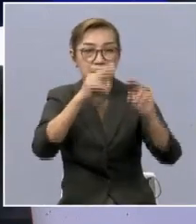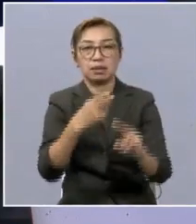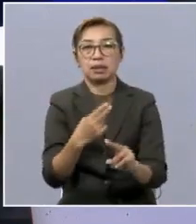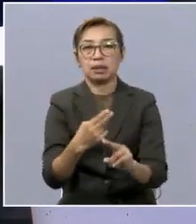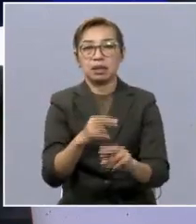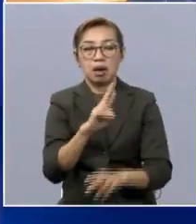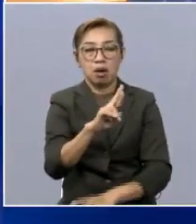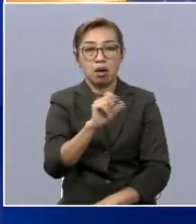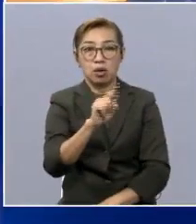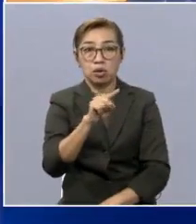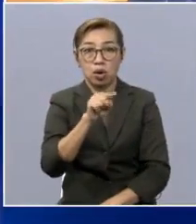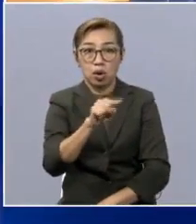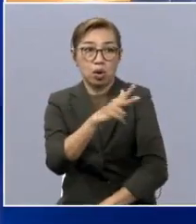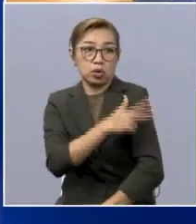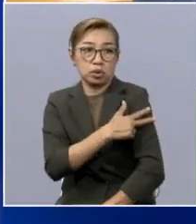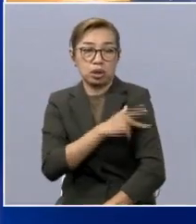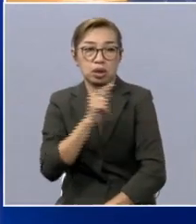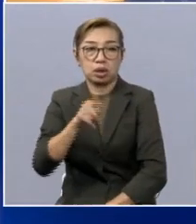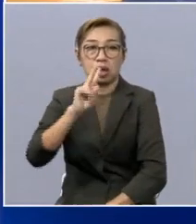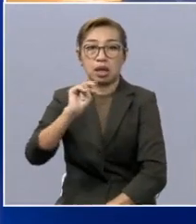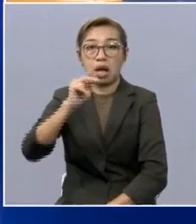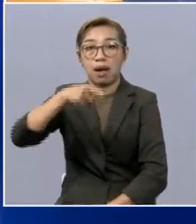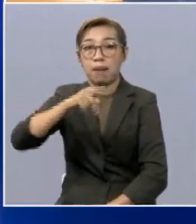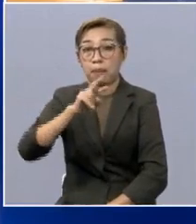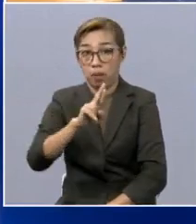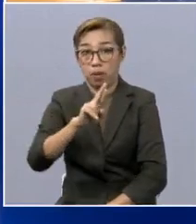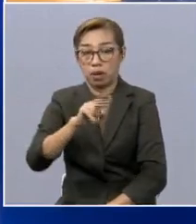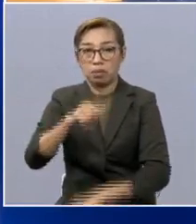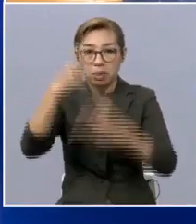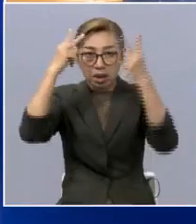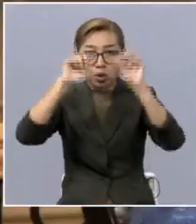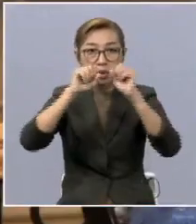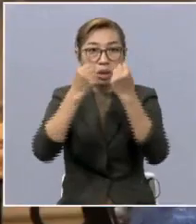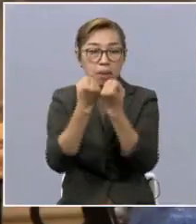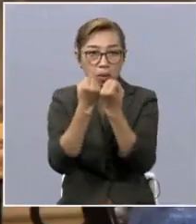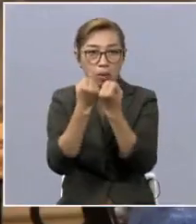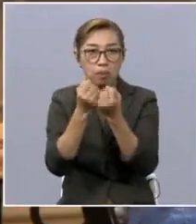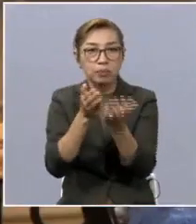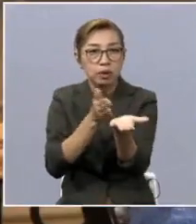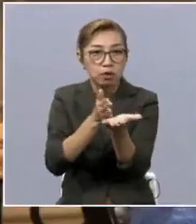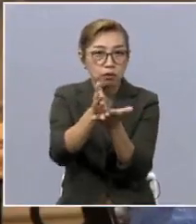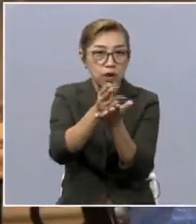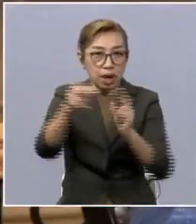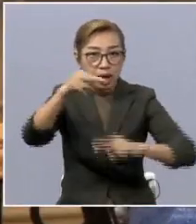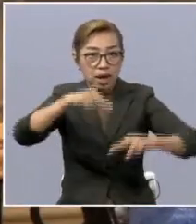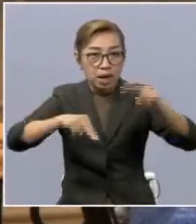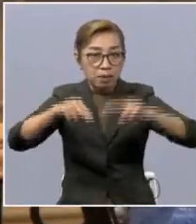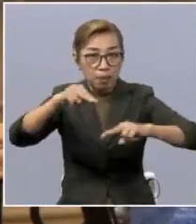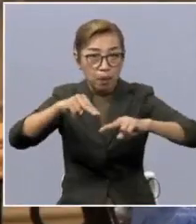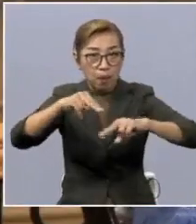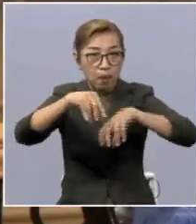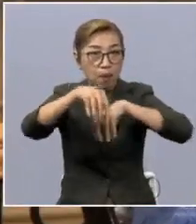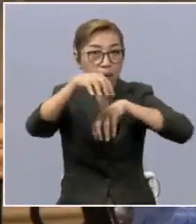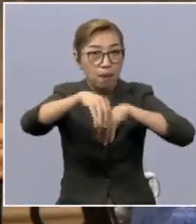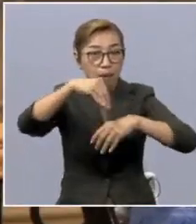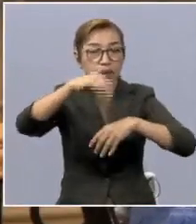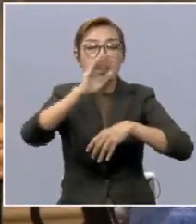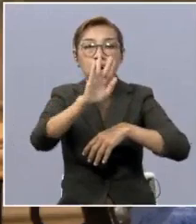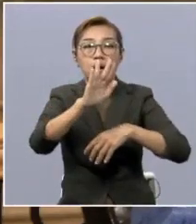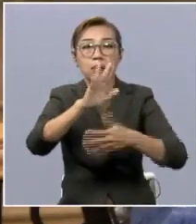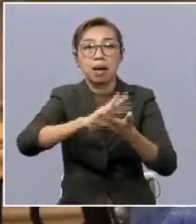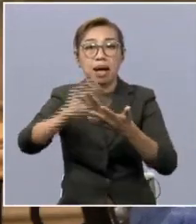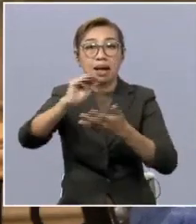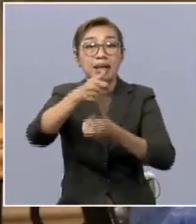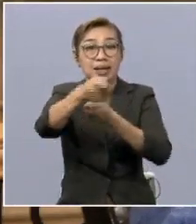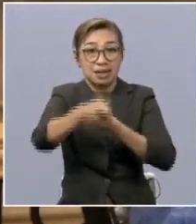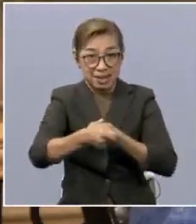างรองศาสตราจารย์ดร.ธนพรศรียากูลเนี่ยนายกสมาคมรัฐศาสตร์มหาวิทยาลัยเกษตรศาสตร์บอกอย่างนี้ฮะว่าภูมิใจไทยกับ